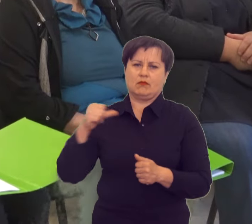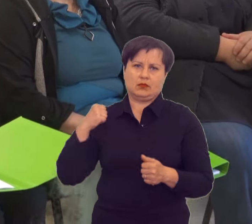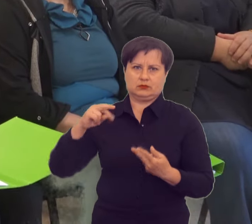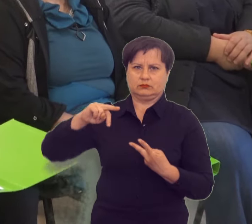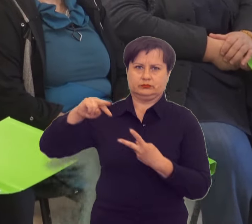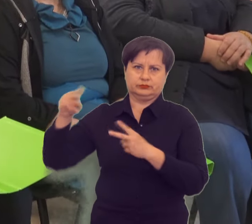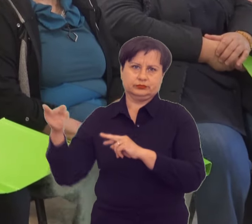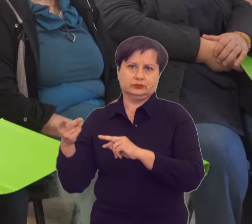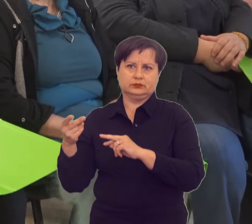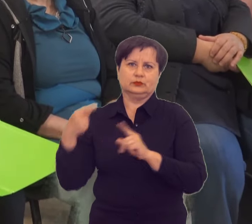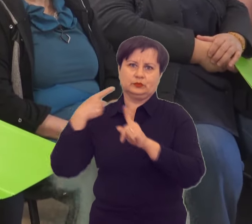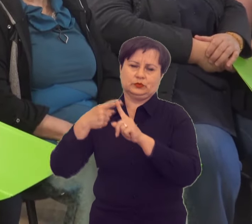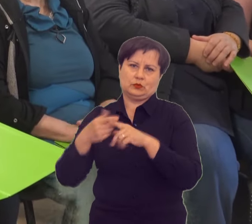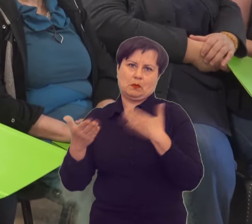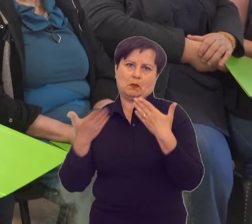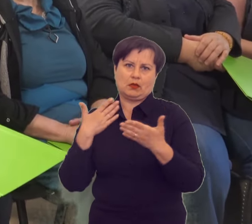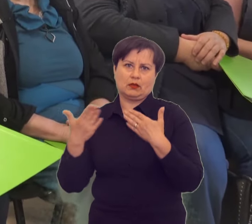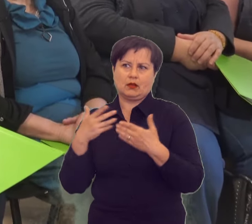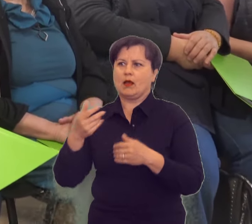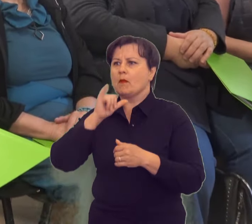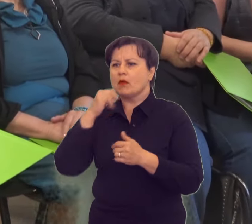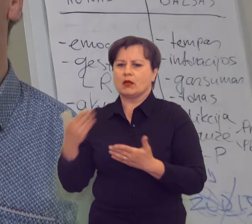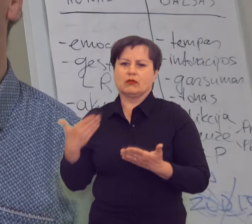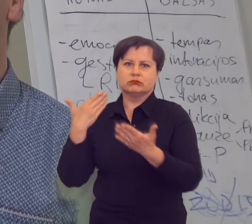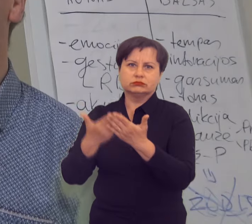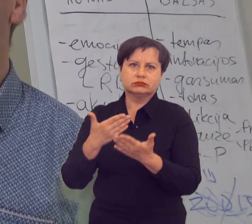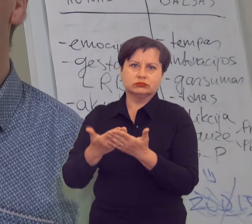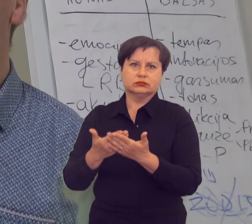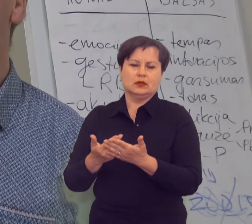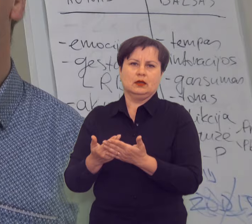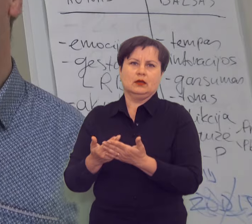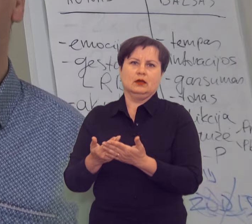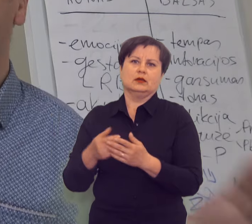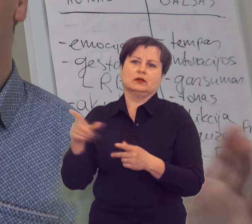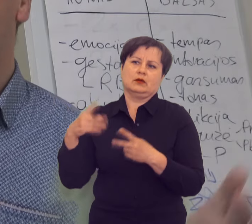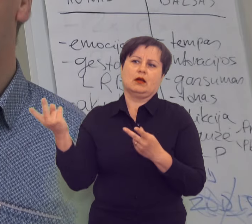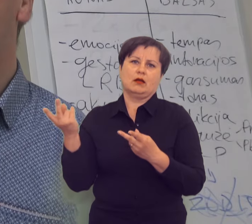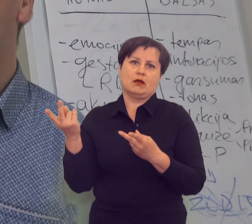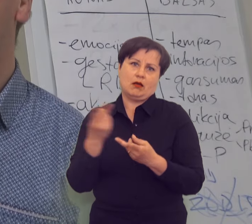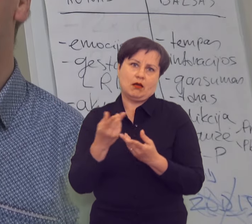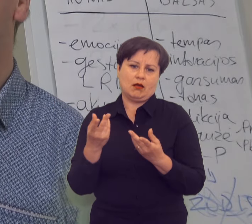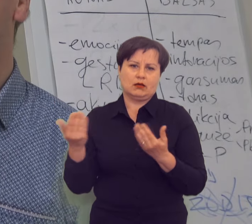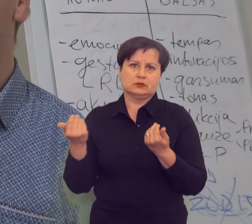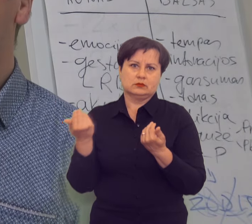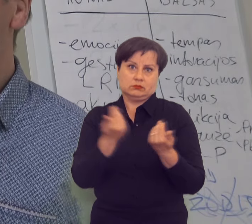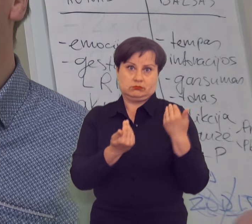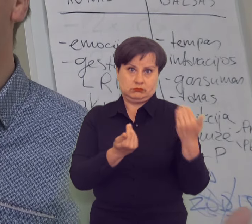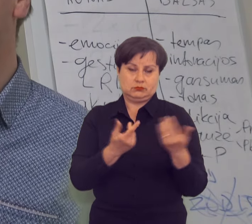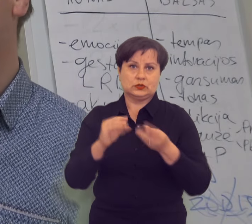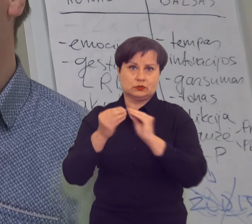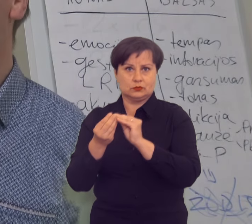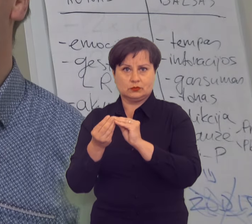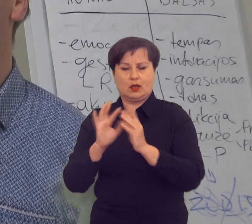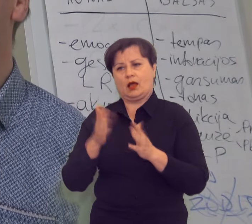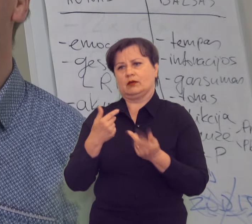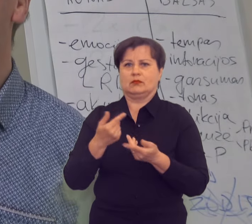tada žmogus pats perina į konstruktyvų bendravimą, bando pateikti argumentus, ir eina žmonės link susitarimo arba nesusitarimo,